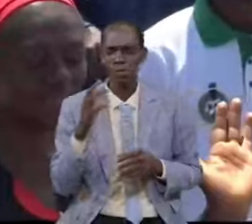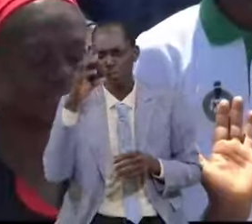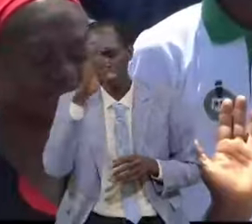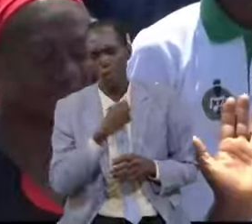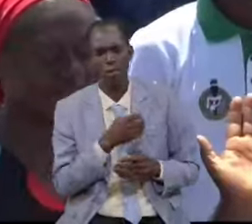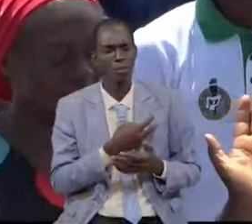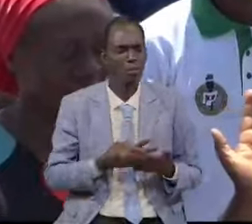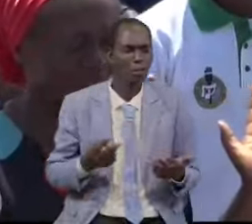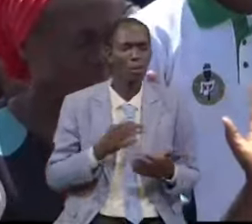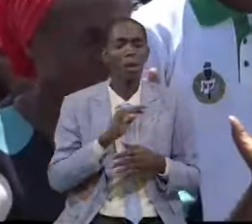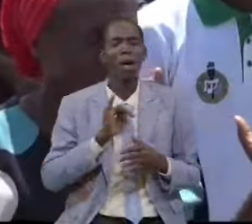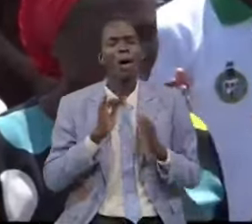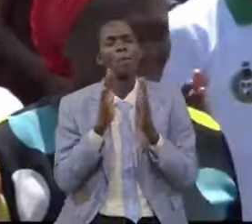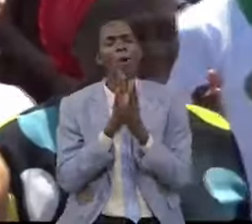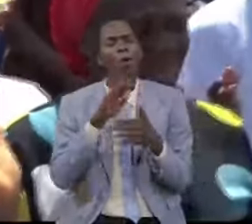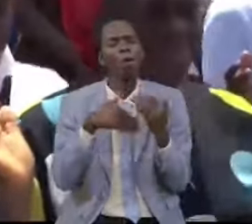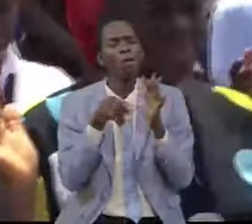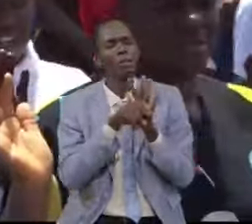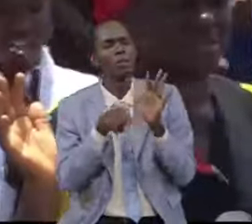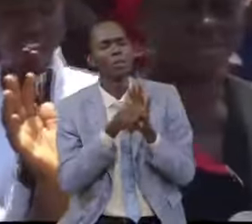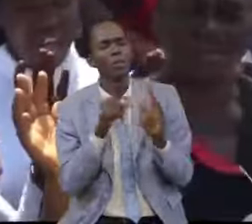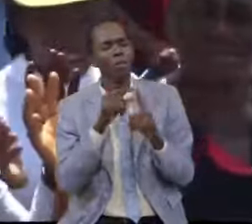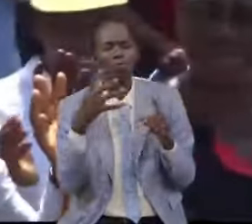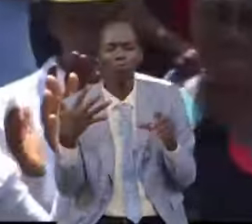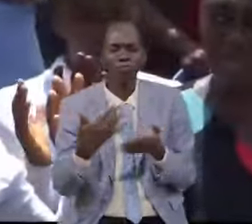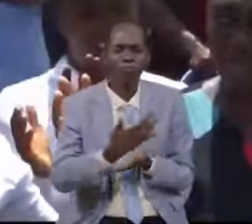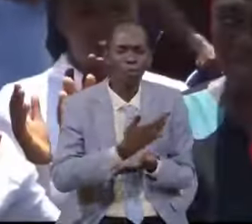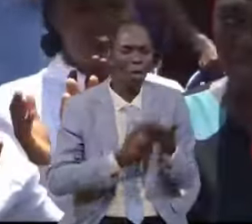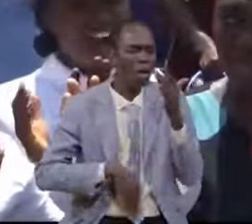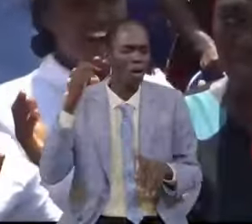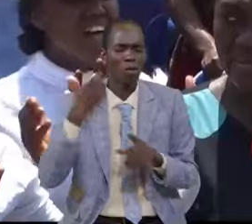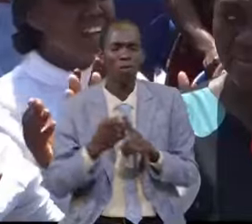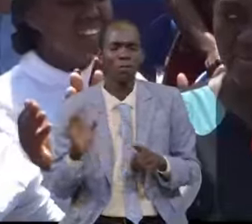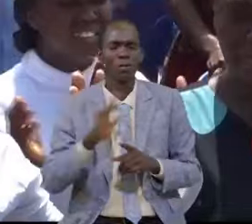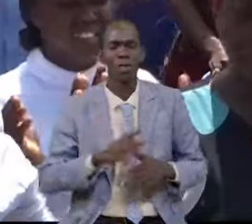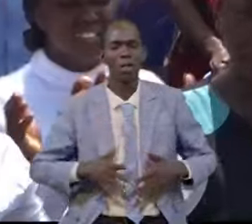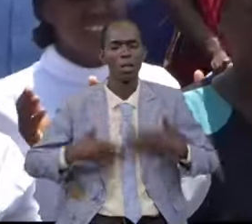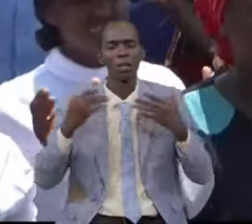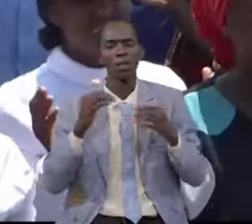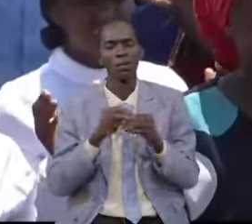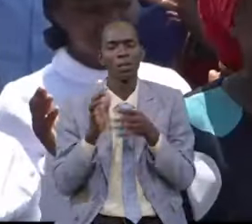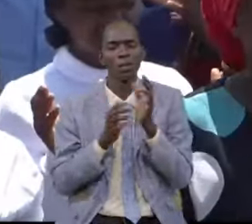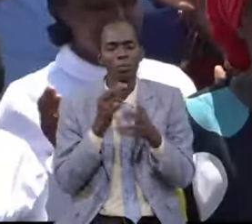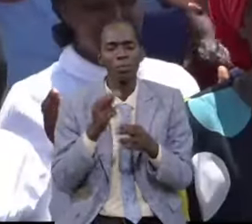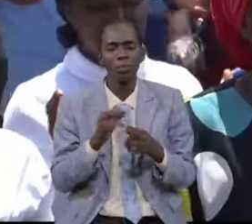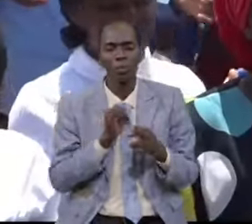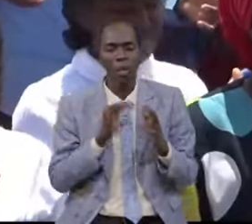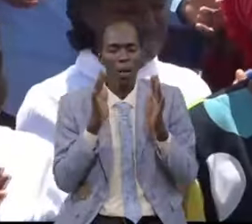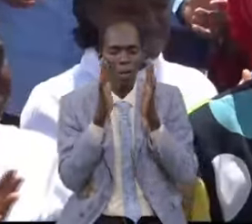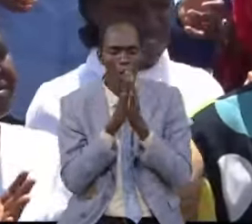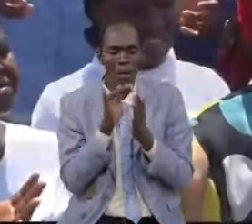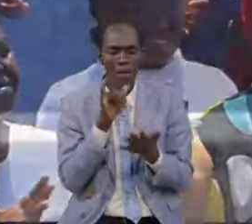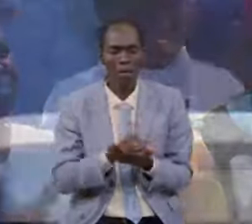prie que toutes ces choses effacent-les de chaque vie au nom de Jésus. Et je prie que le sang